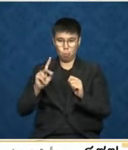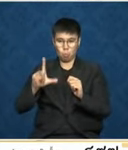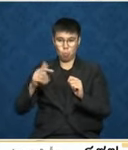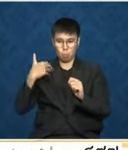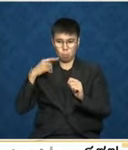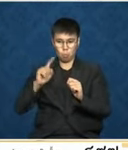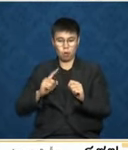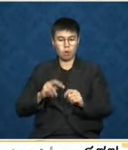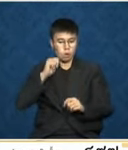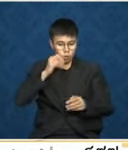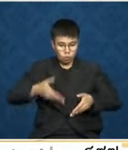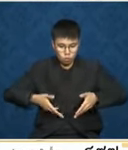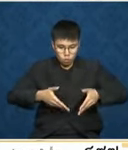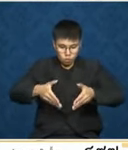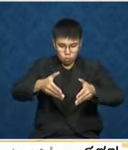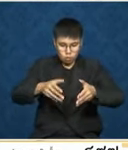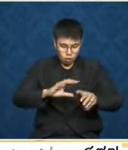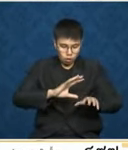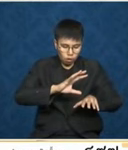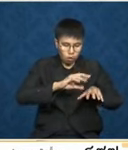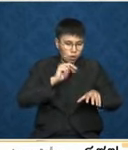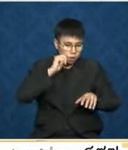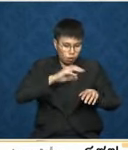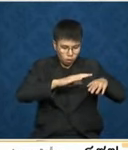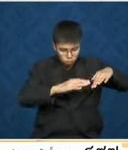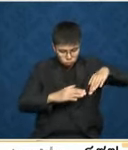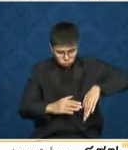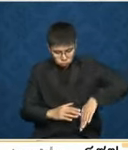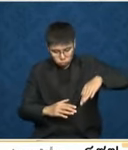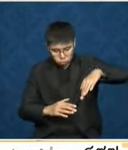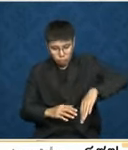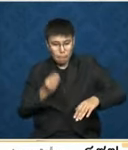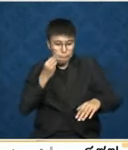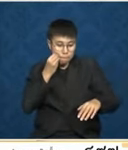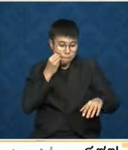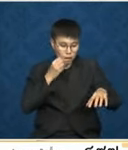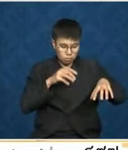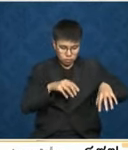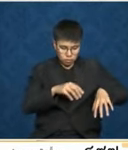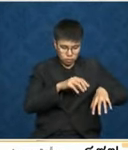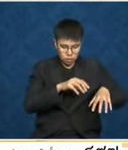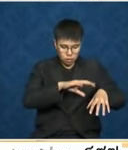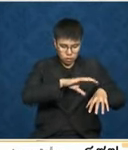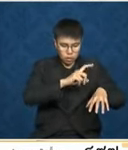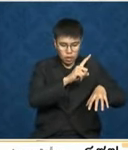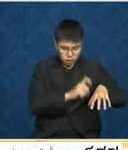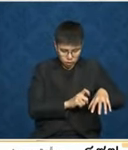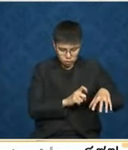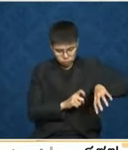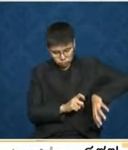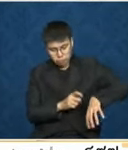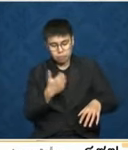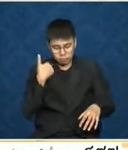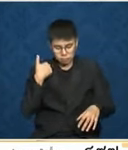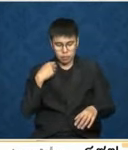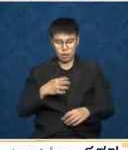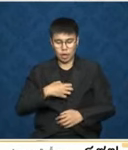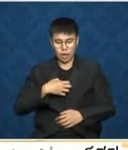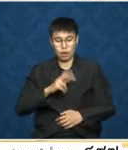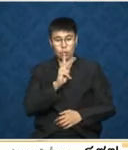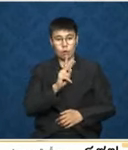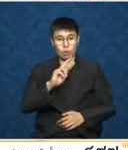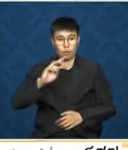เซาะตลิ่งทำให้บ้านเรือนของพี่น้องประชาชนได้รับความเสียหายจึงอยากให้กรมชนประธานและกรมโยธาธิการและผังเมือง